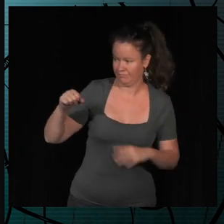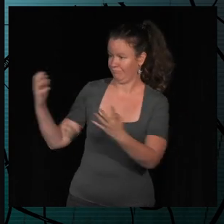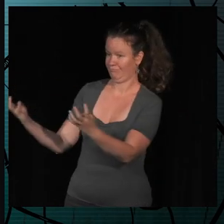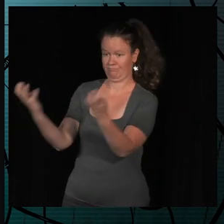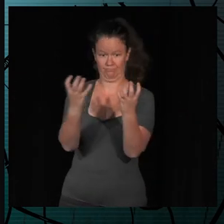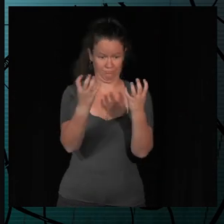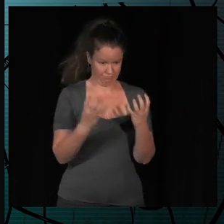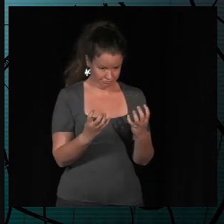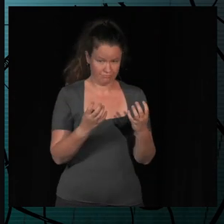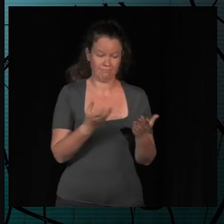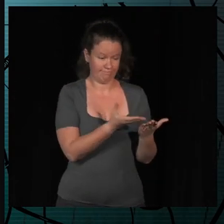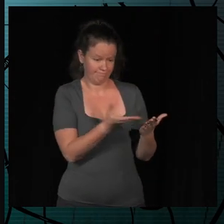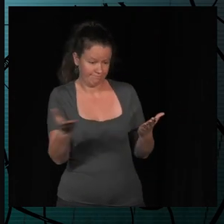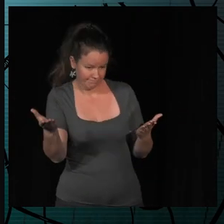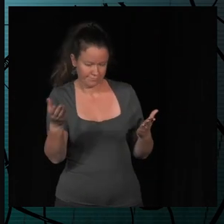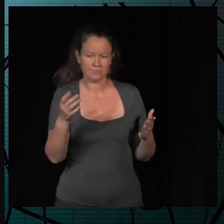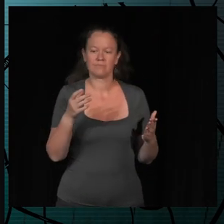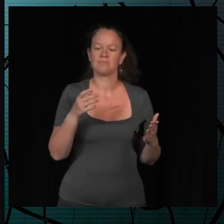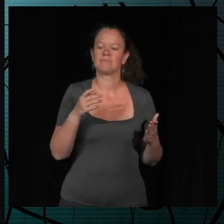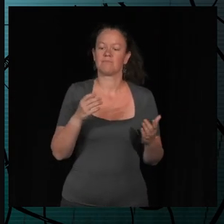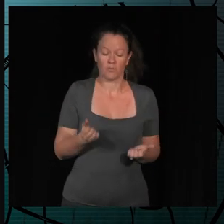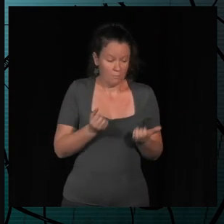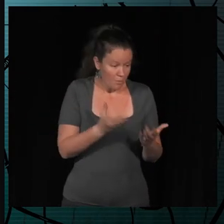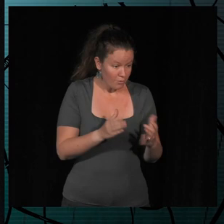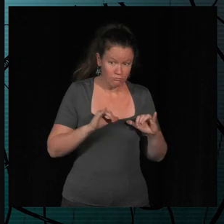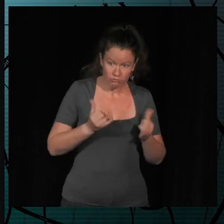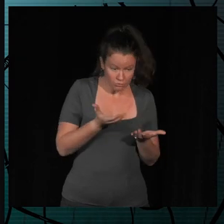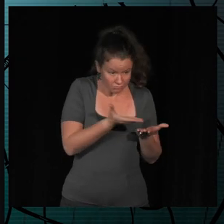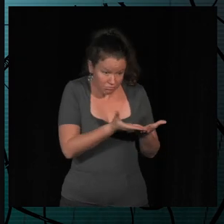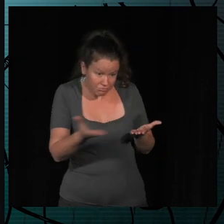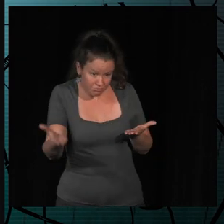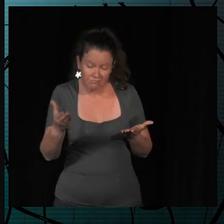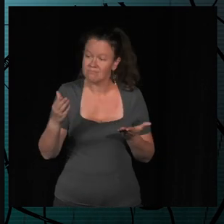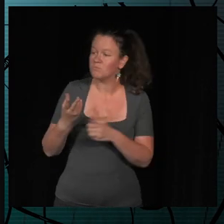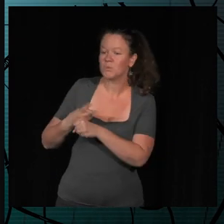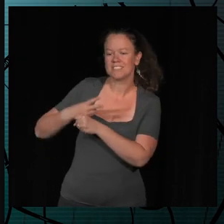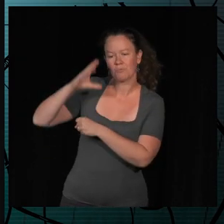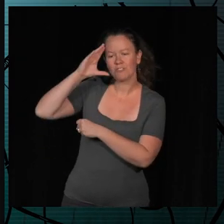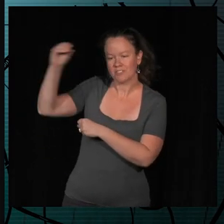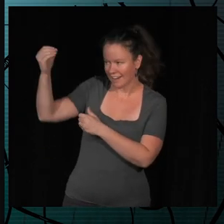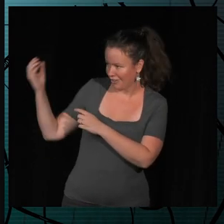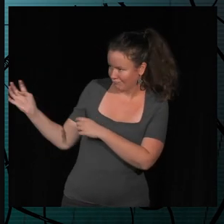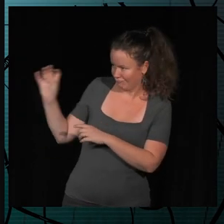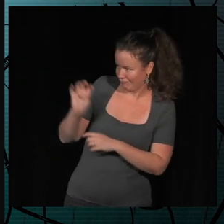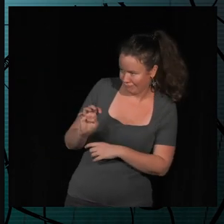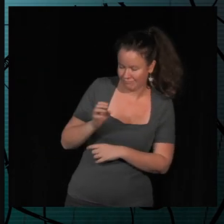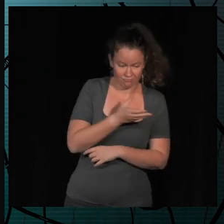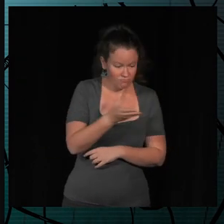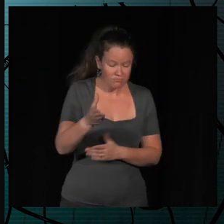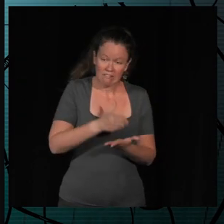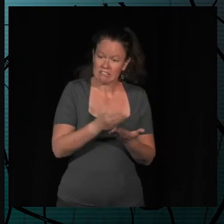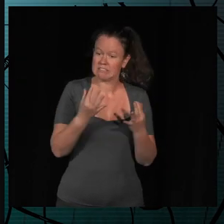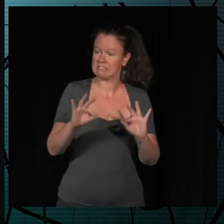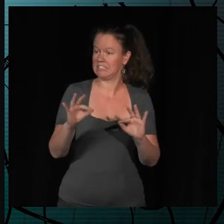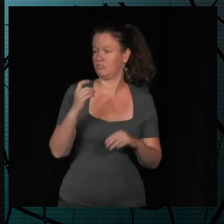avec accompagnés par des professionnels et des outils professionnels dans le cadre de classe de 10 élèves qui sont des jeunes qui